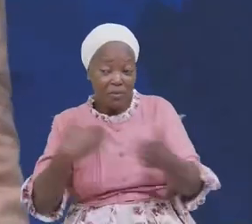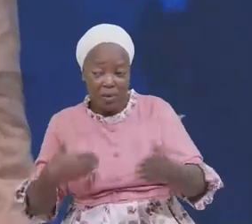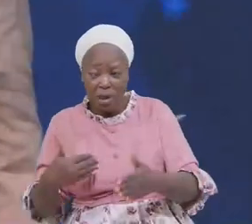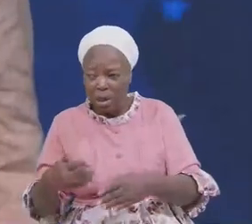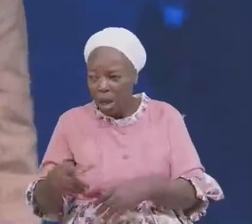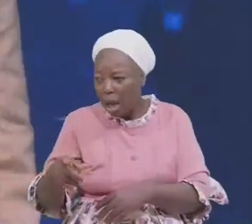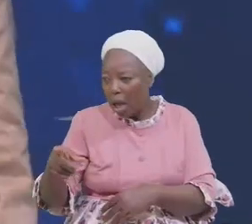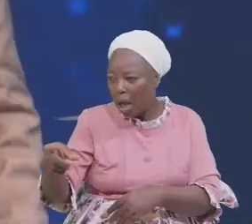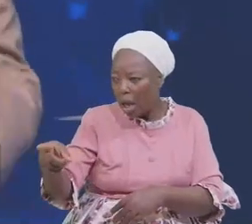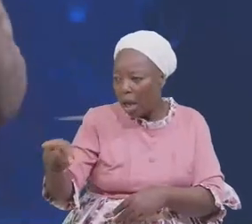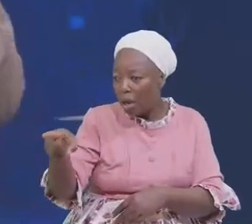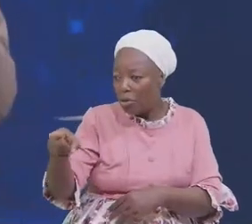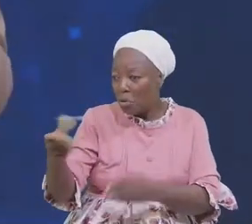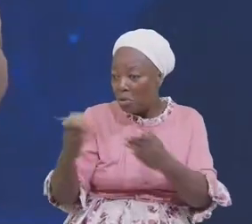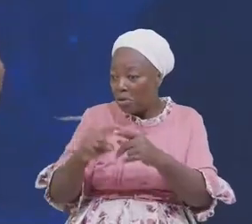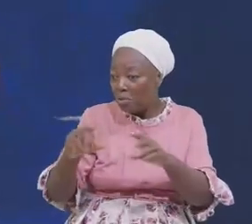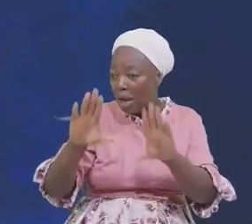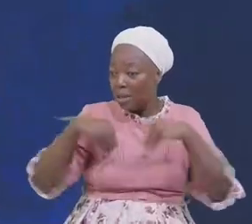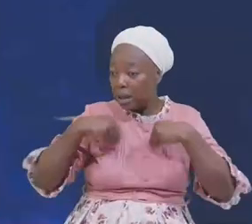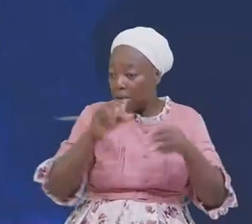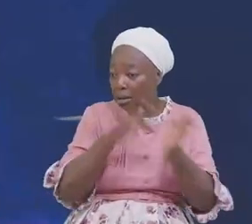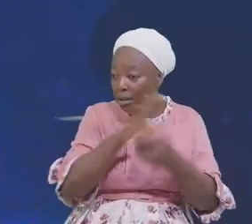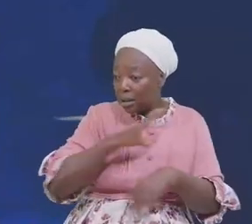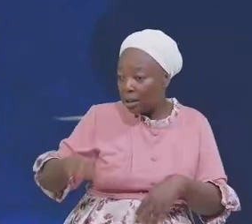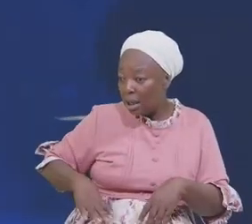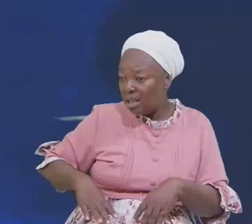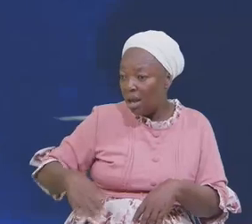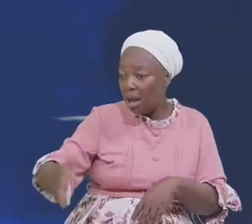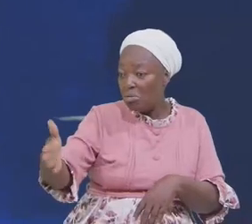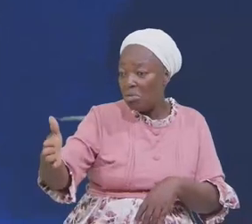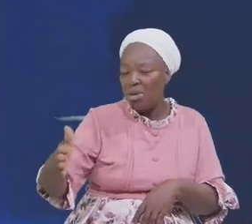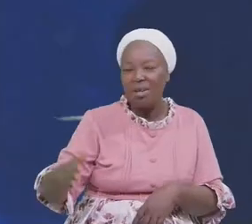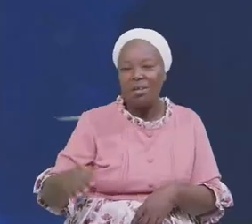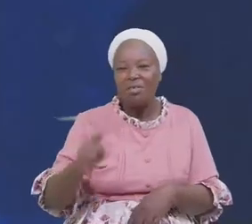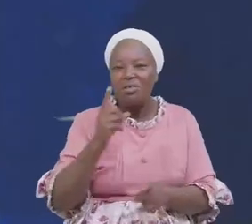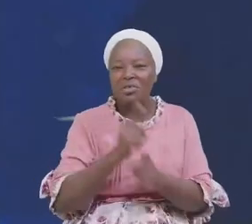et toi aussi tu veux aller à Christ, tu vas agir comme si tu n'as rien entendu.